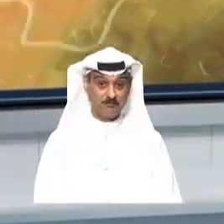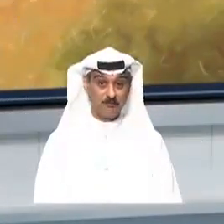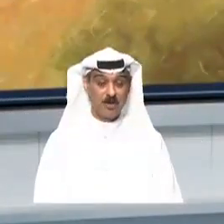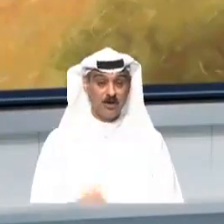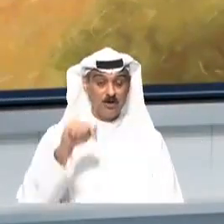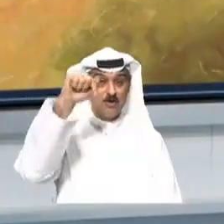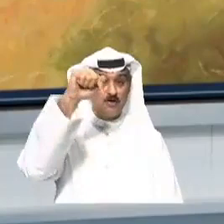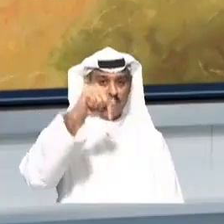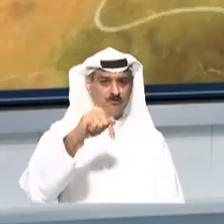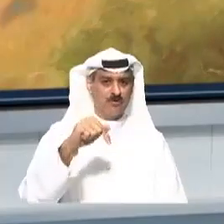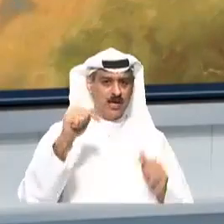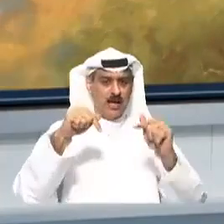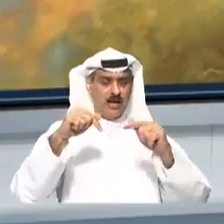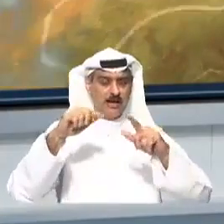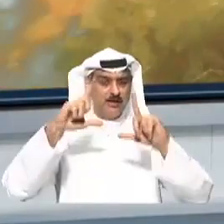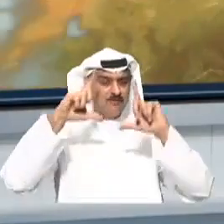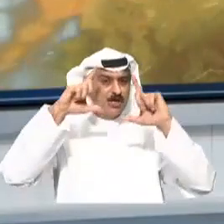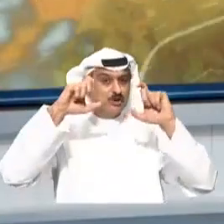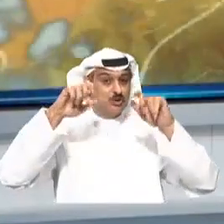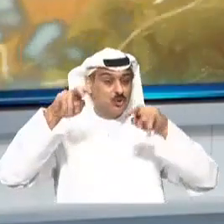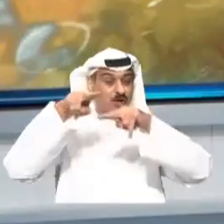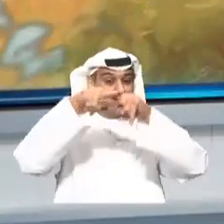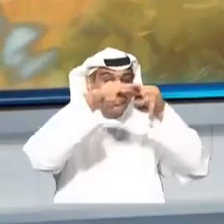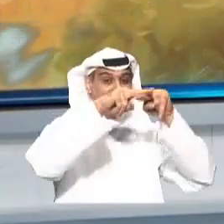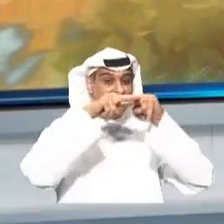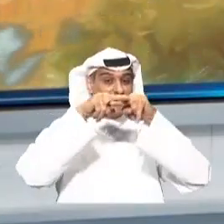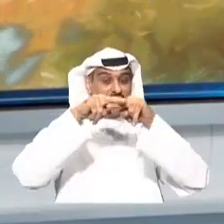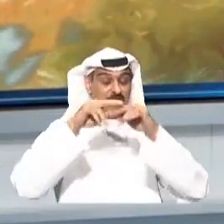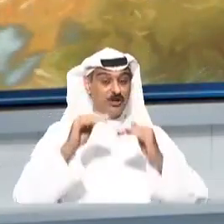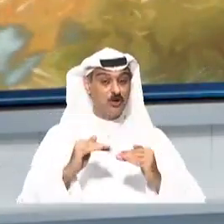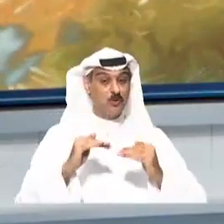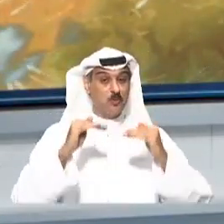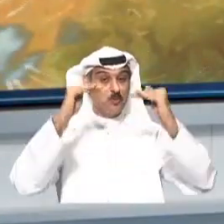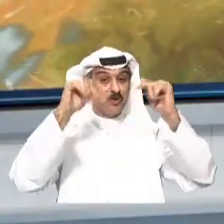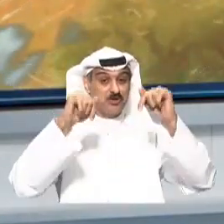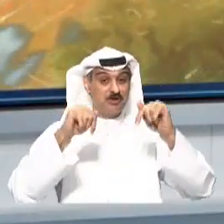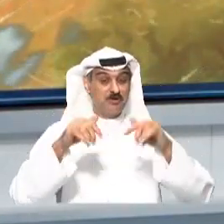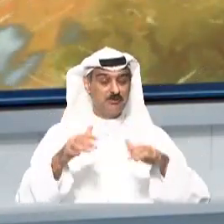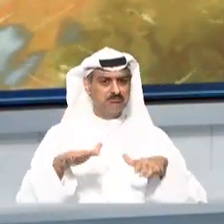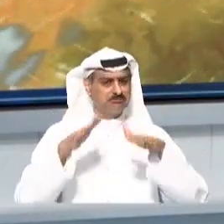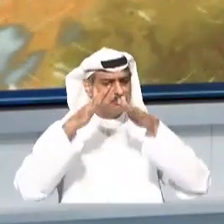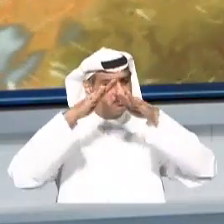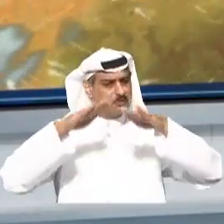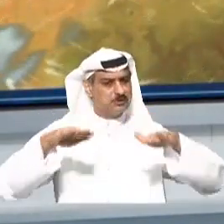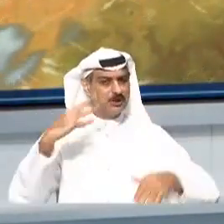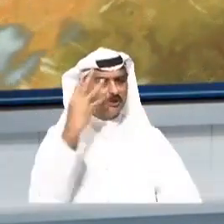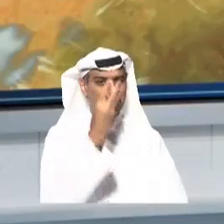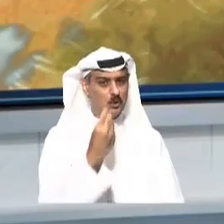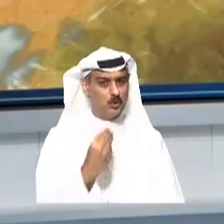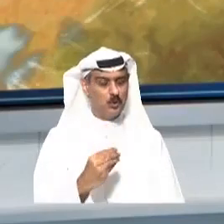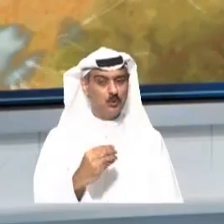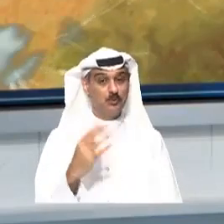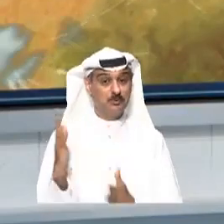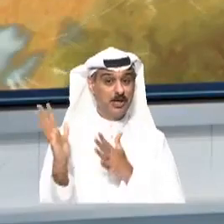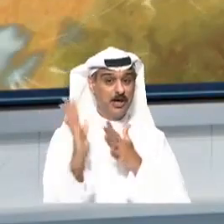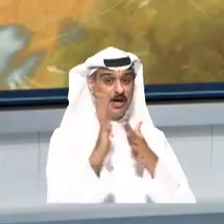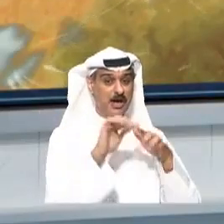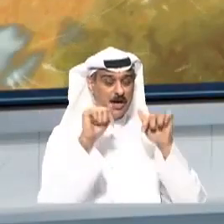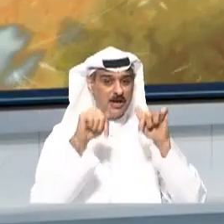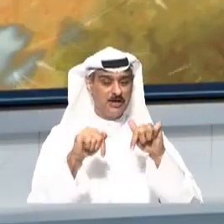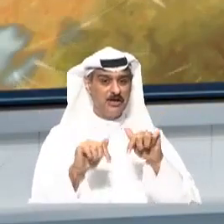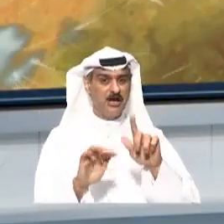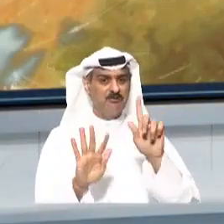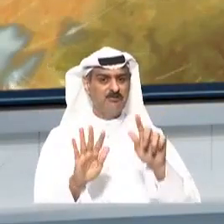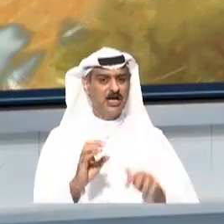منخفضات جوية صغيرة وسريعة وكذلك امتداد لمرتفع جوي أدى لاستقرار الطقس بشكل عام وتقلب الرياح ما بين